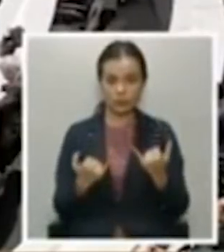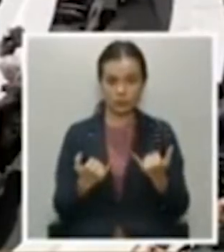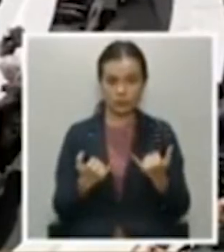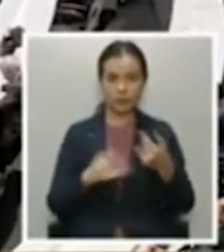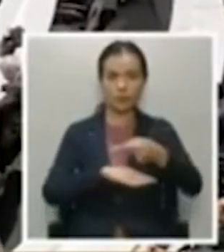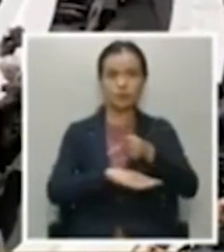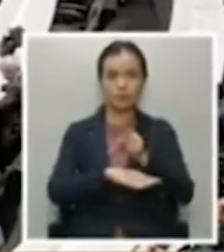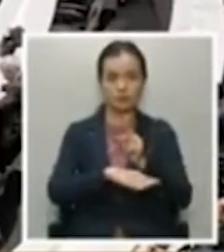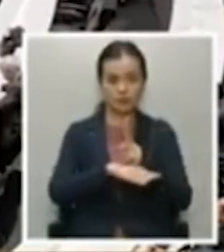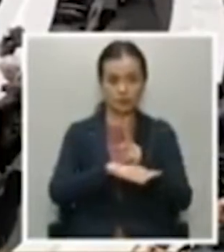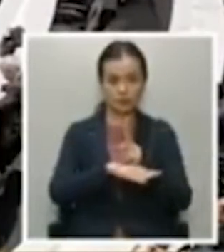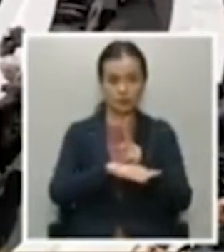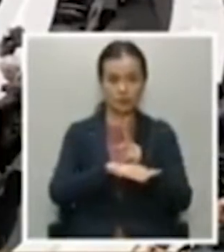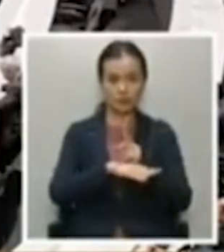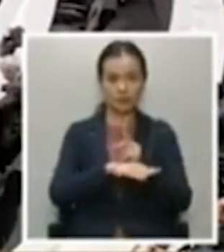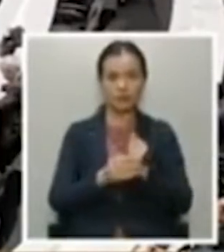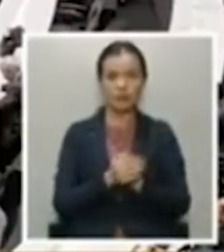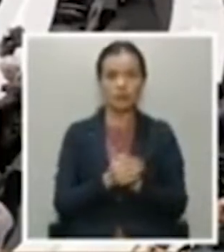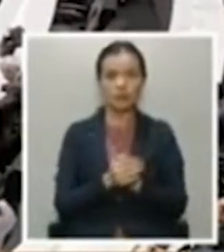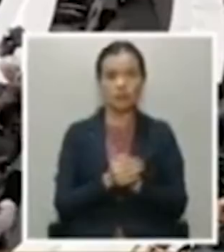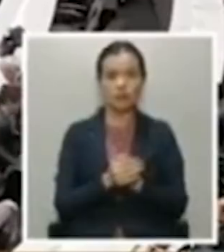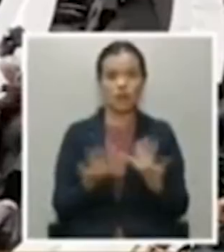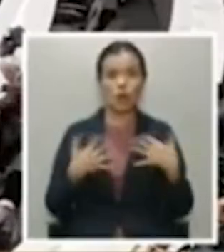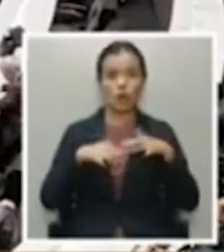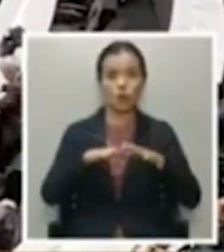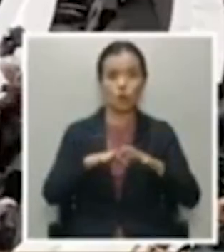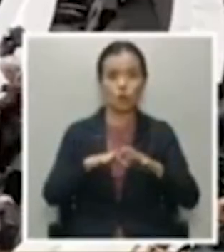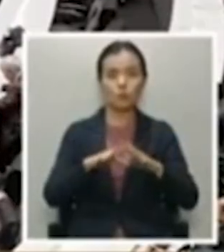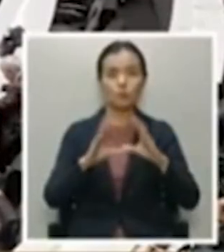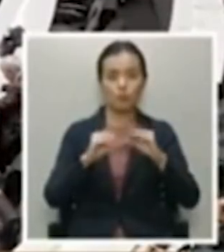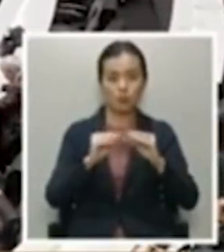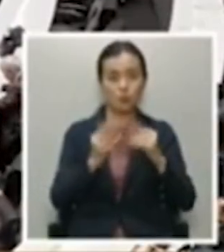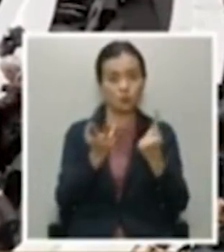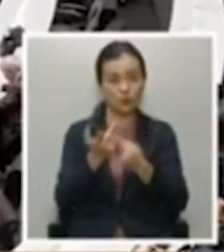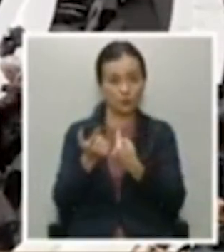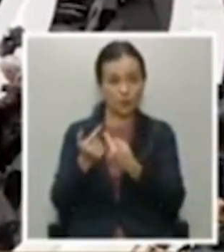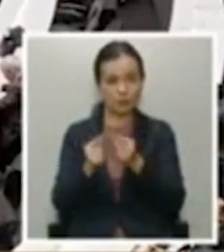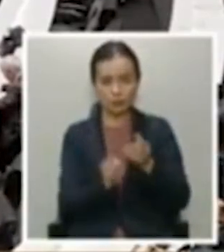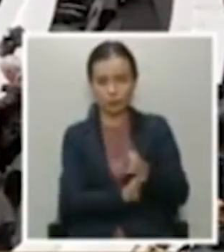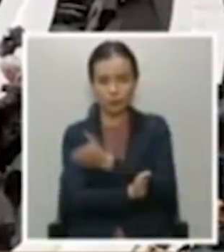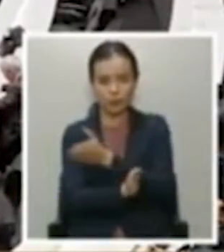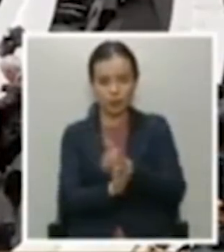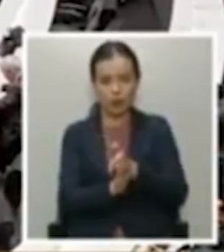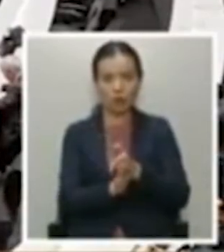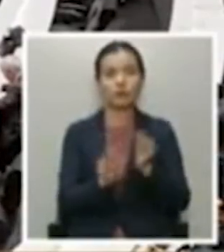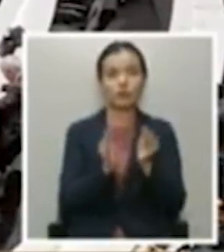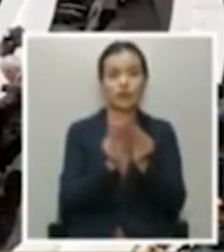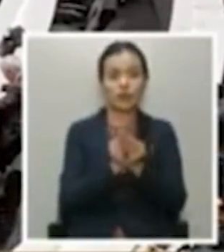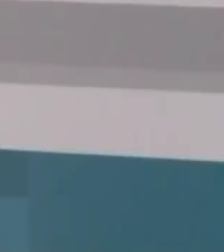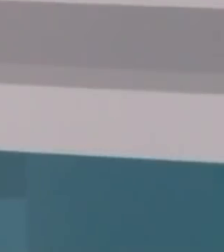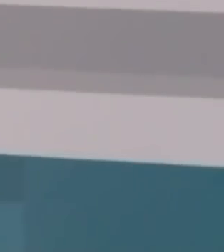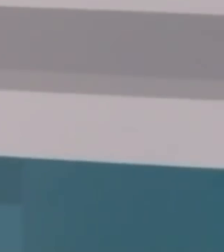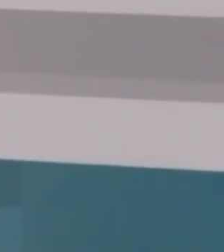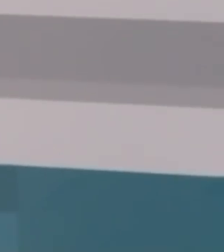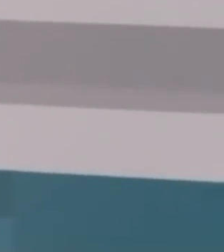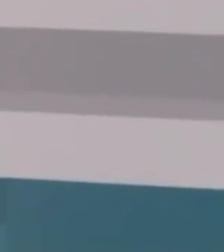บายในสภาขนาดพันตำรวจโทไวยพจน์อาภรณ์รัตน์ที่โดนหมายจับศาลไม่มีเอกสิทธิ์คุ้มครองยังดอดมาช่วยเชีย